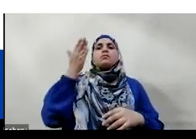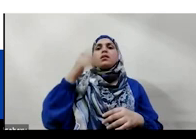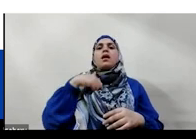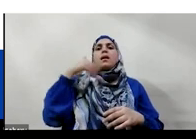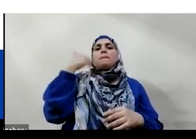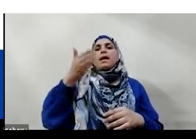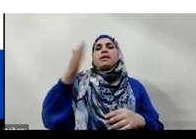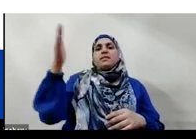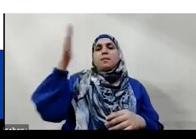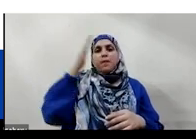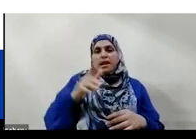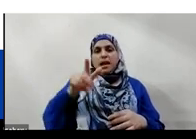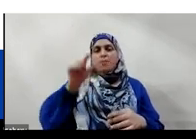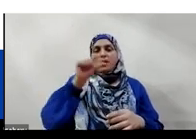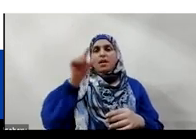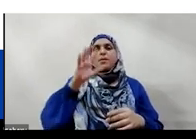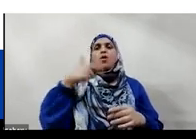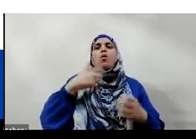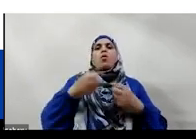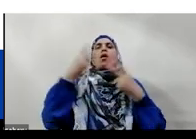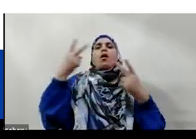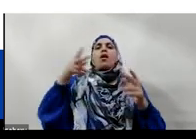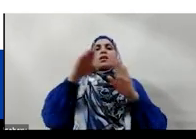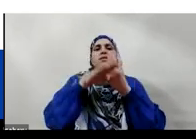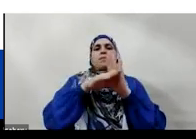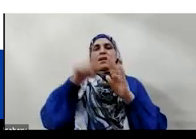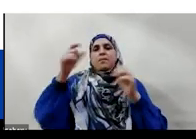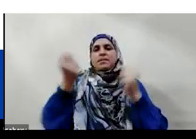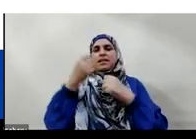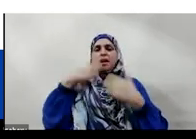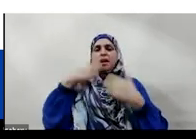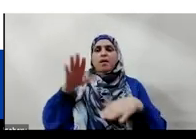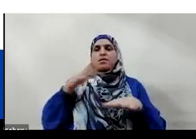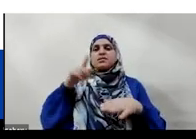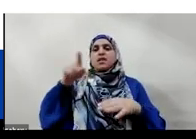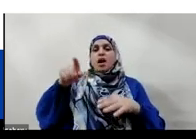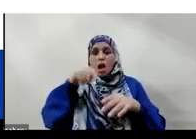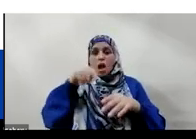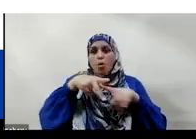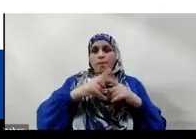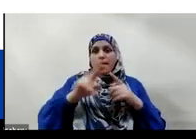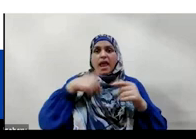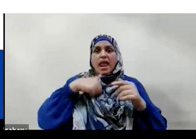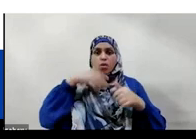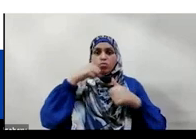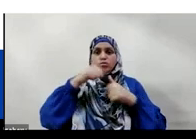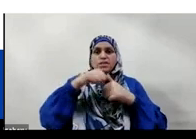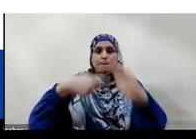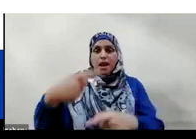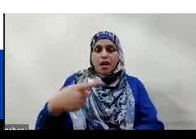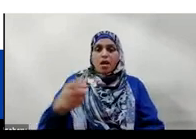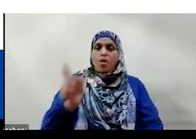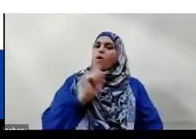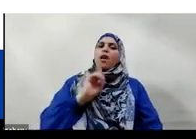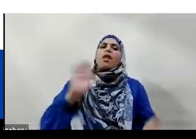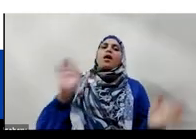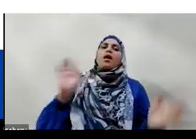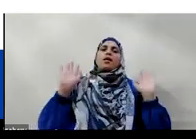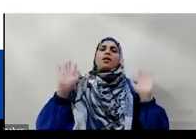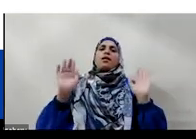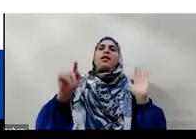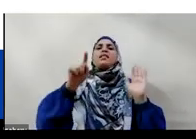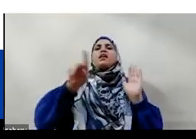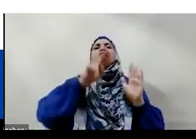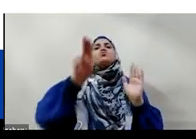ارجع من البرنامج وبعد ما اخلص البرنامج، هل هو ده المجال اللي انا عايزه اكمل فيه ولا لا؟ فده سؤال